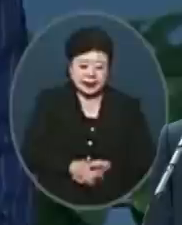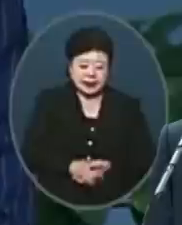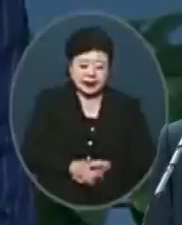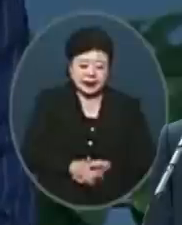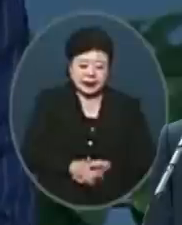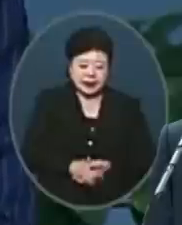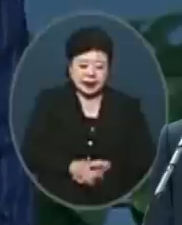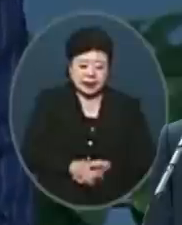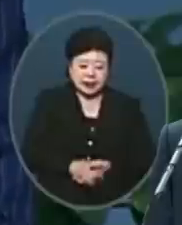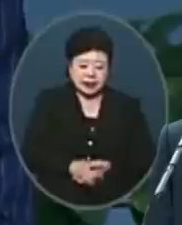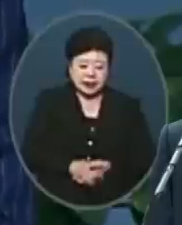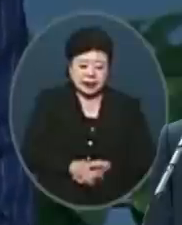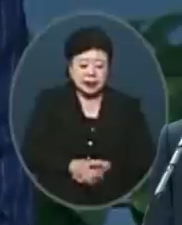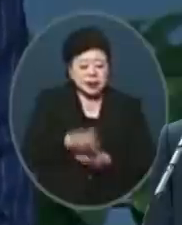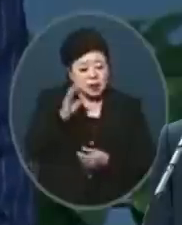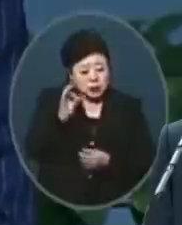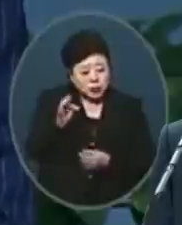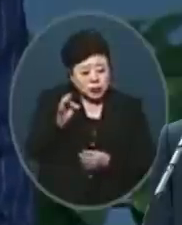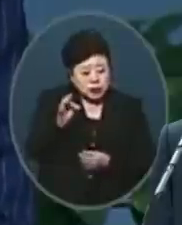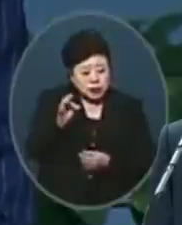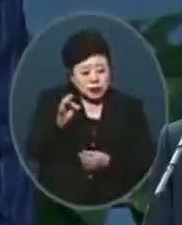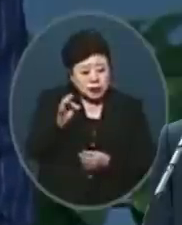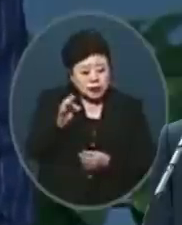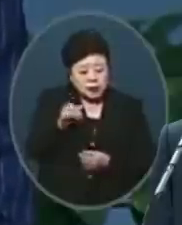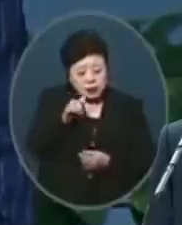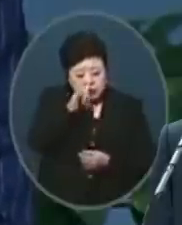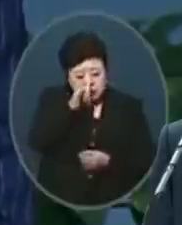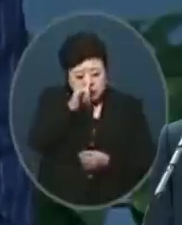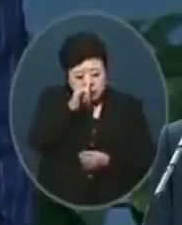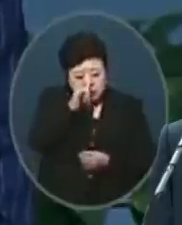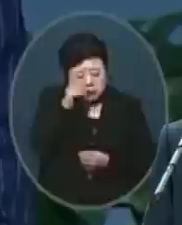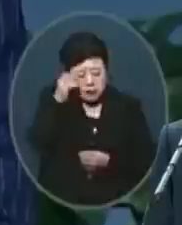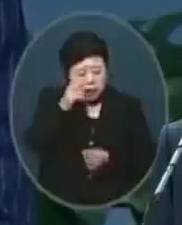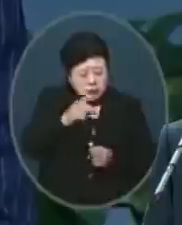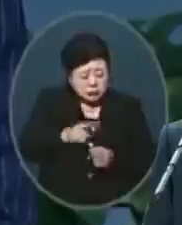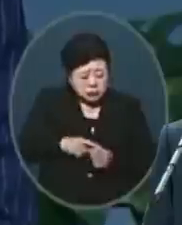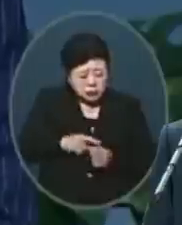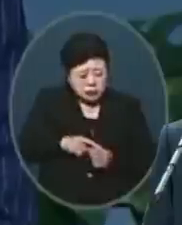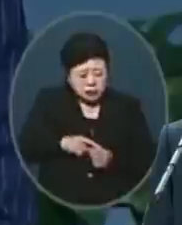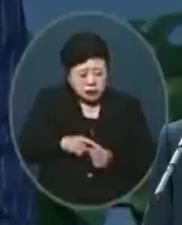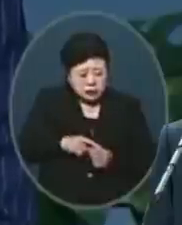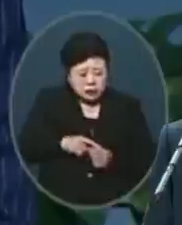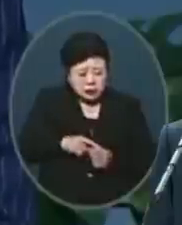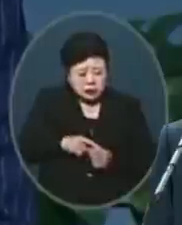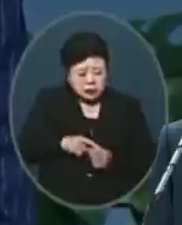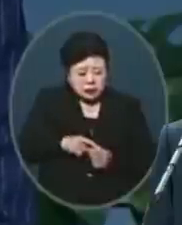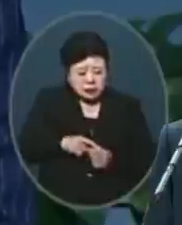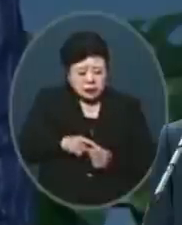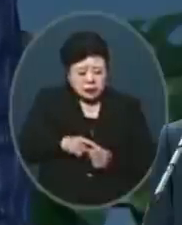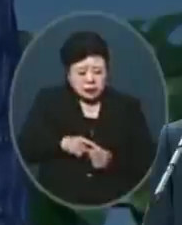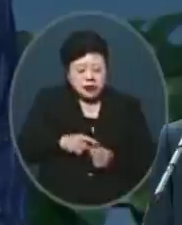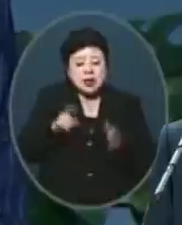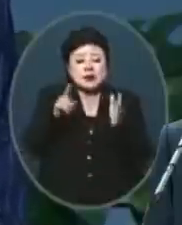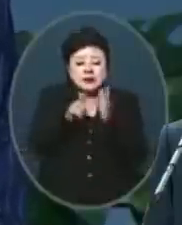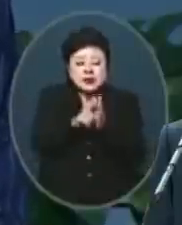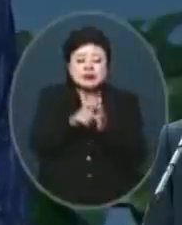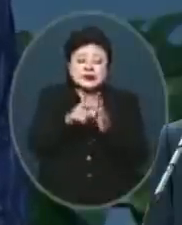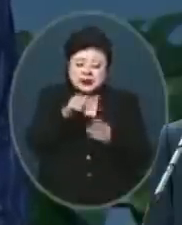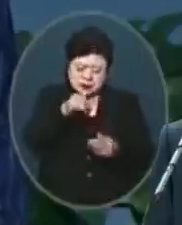돈이 물질적으로는 있어야 되는데 영적으로 있어야 될 것은 믿음인